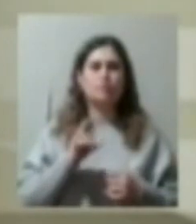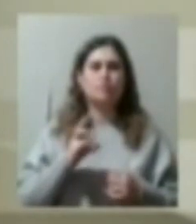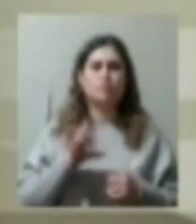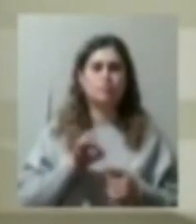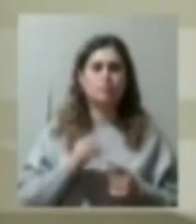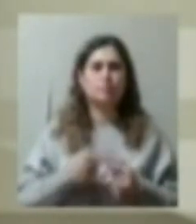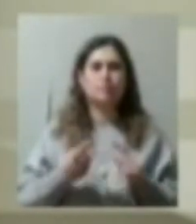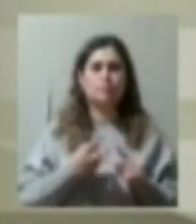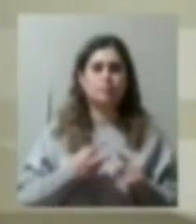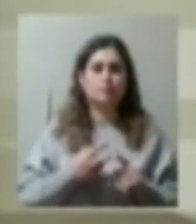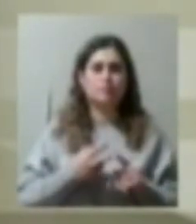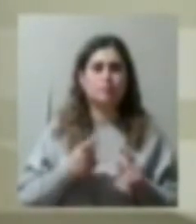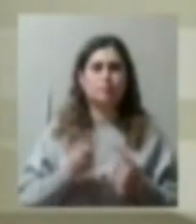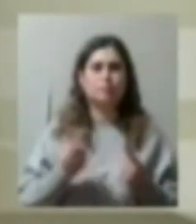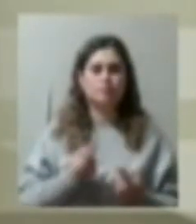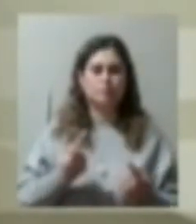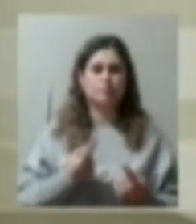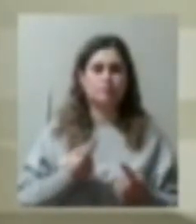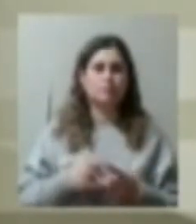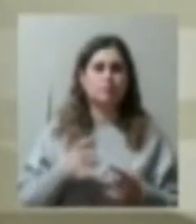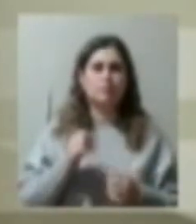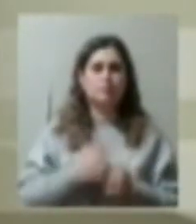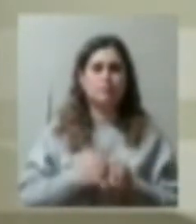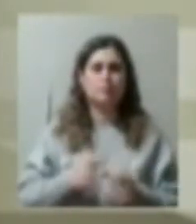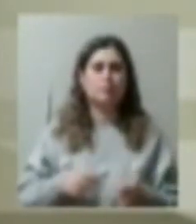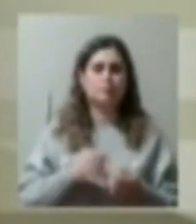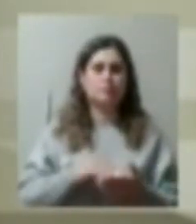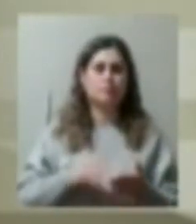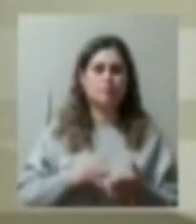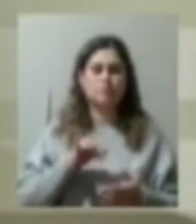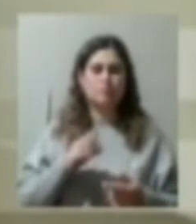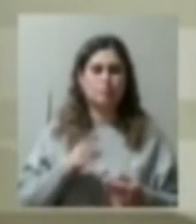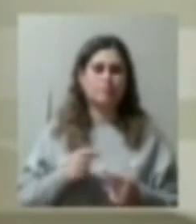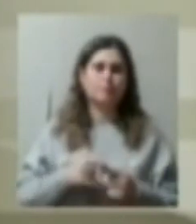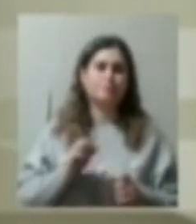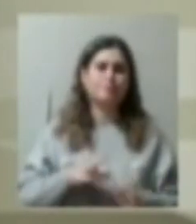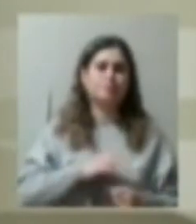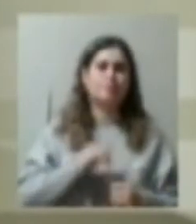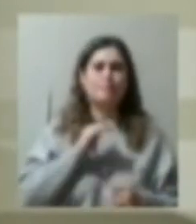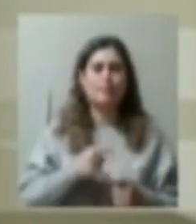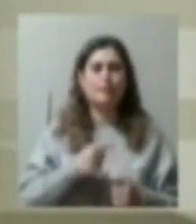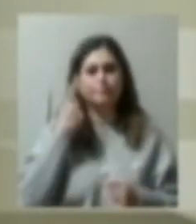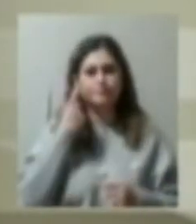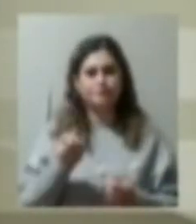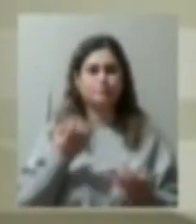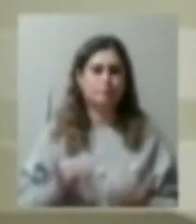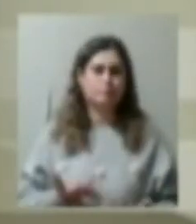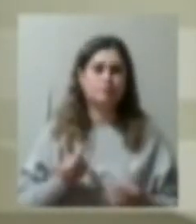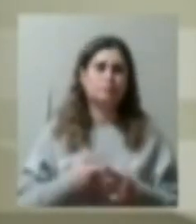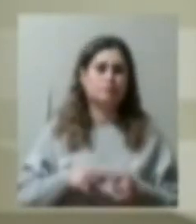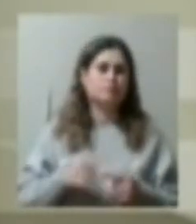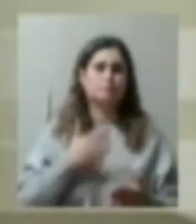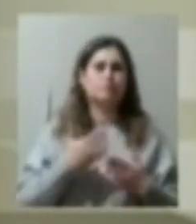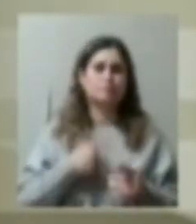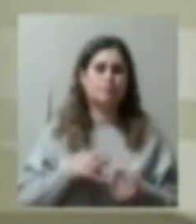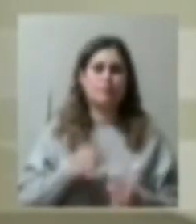По-друге, звісно, що не за кожне порушення складається постанова, може бути профбесіда, попередження. Так само це стосується і